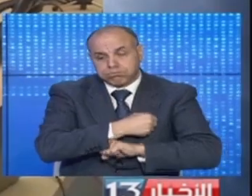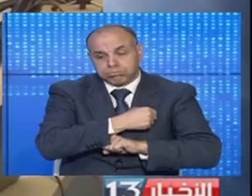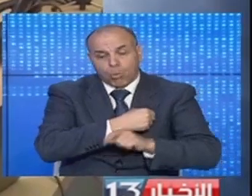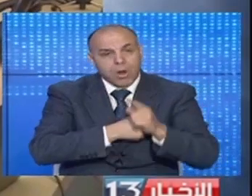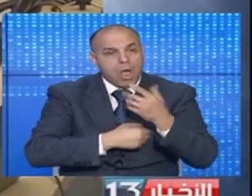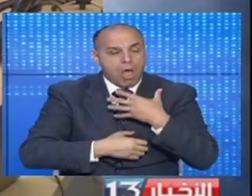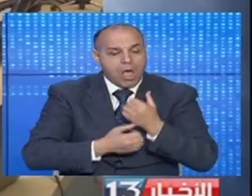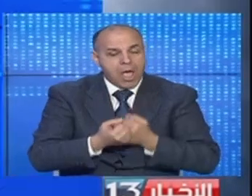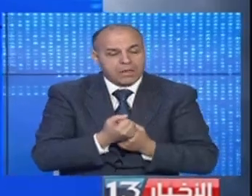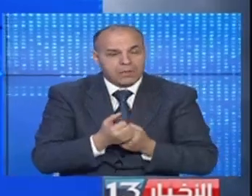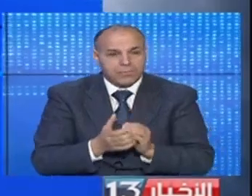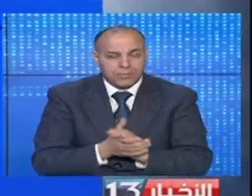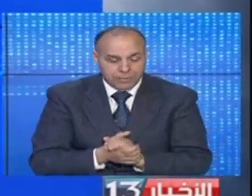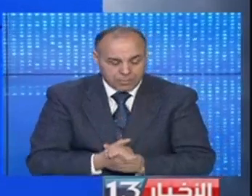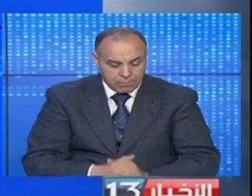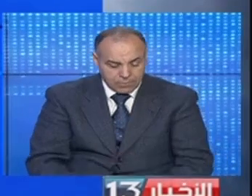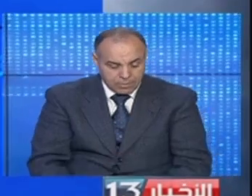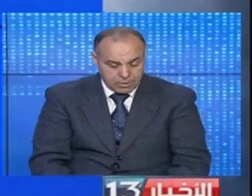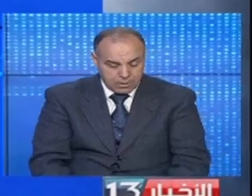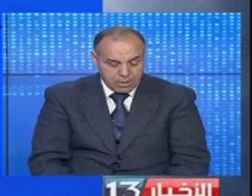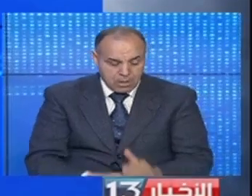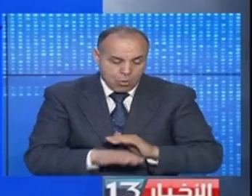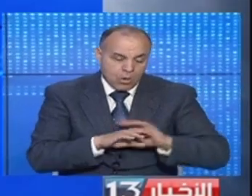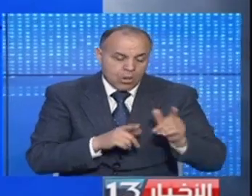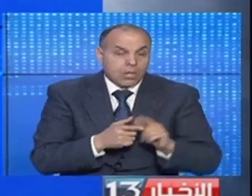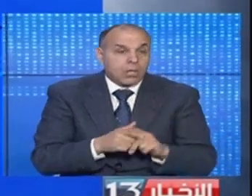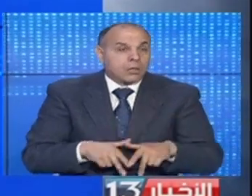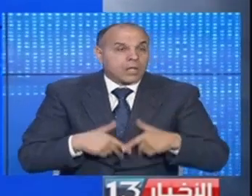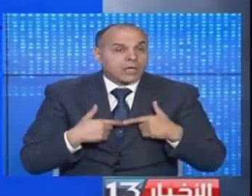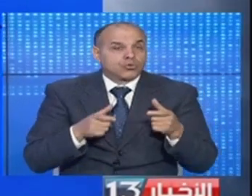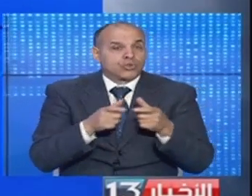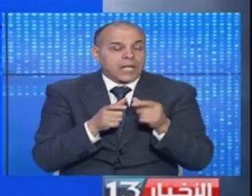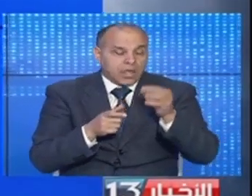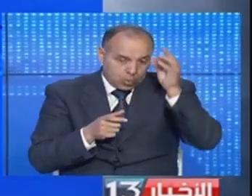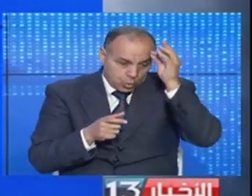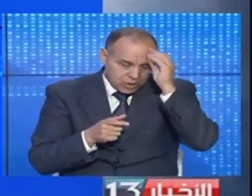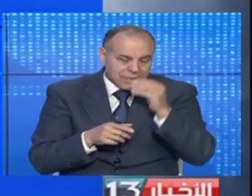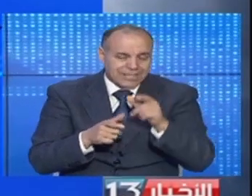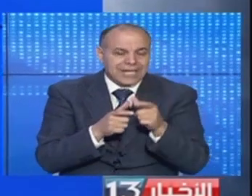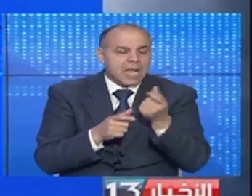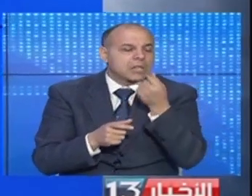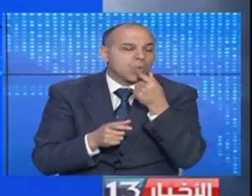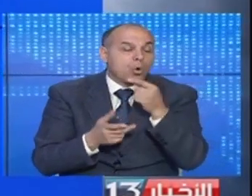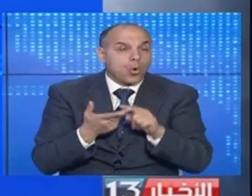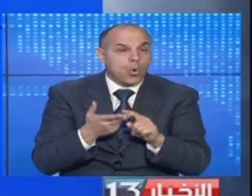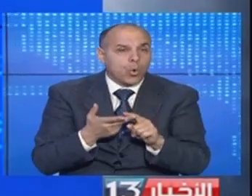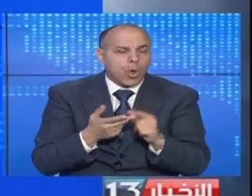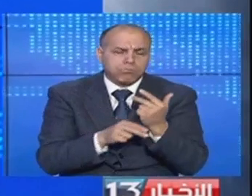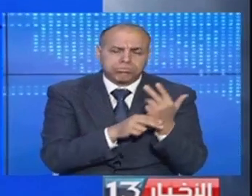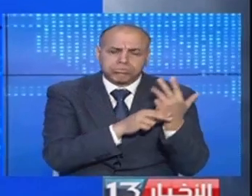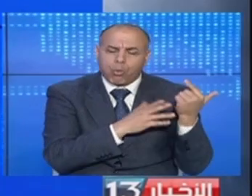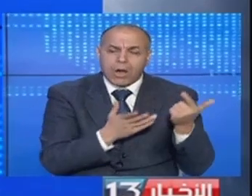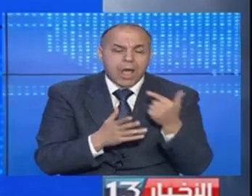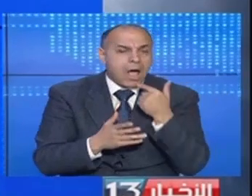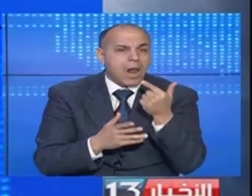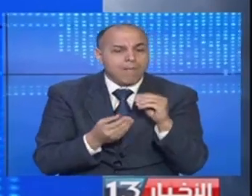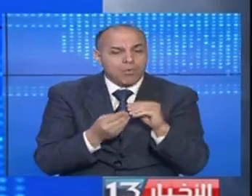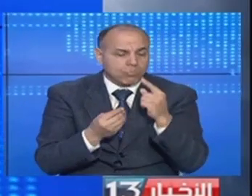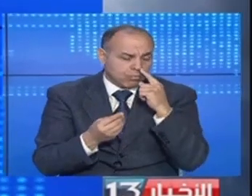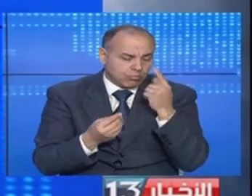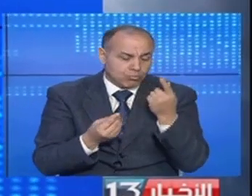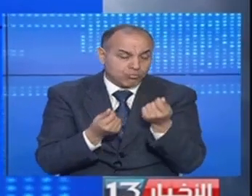التنفس في شان اخر تعيش الشركه التونسيه للصناعات الصيدليه منذ سنوات على وقع